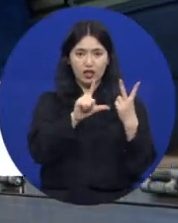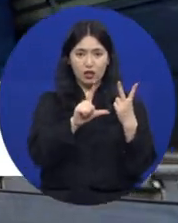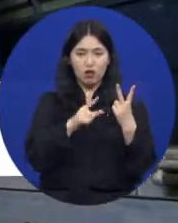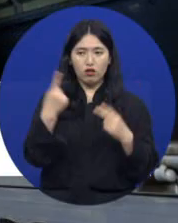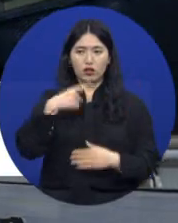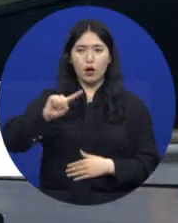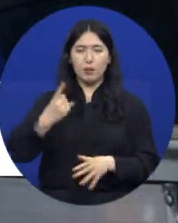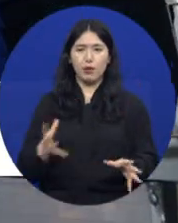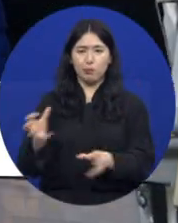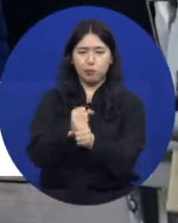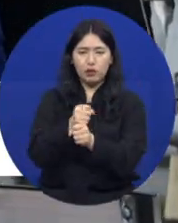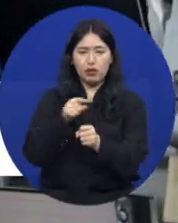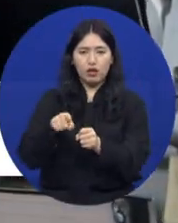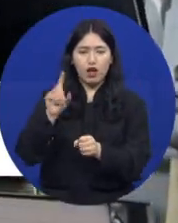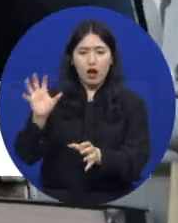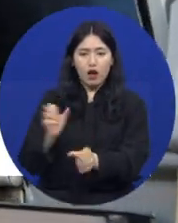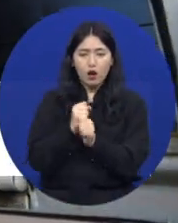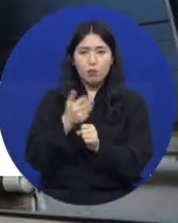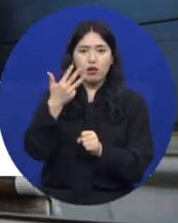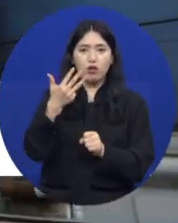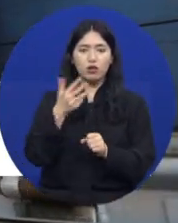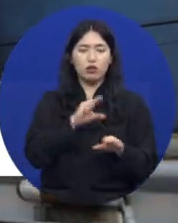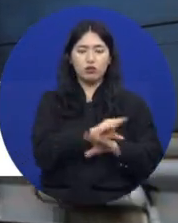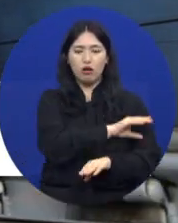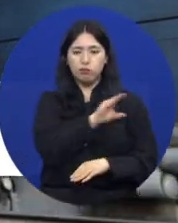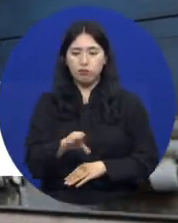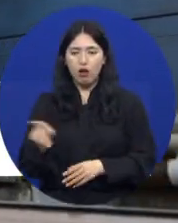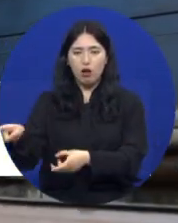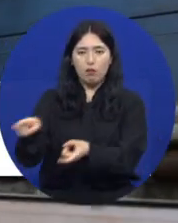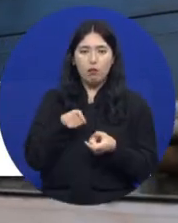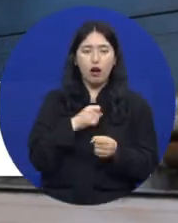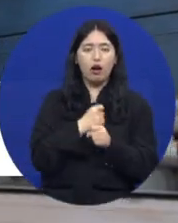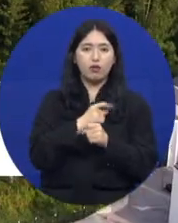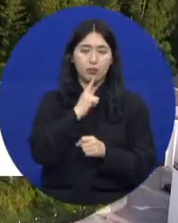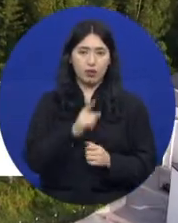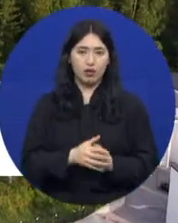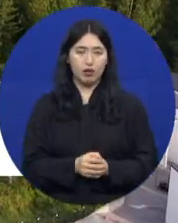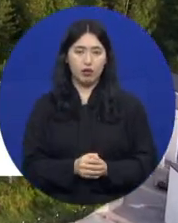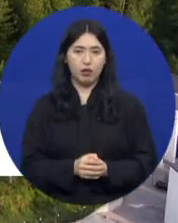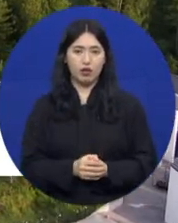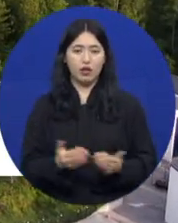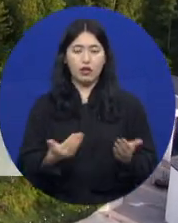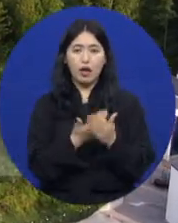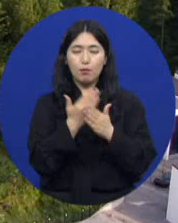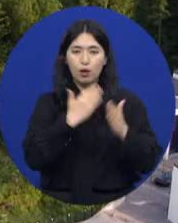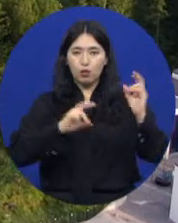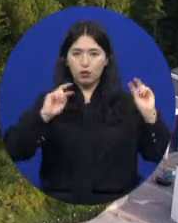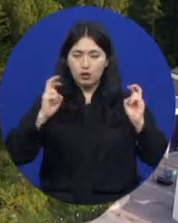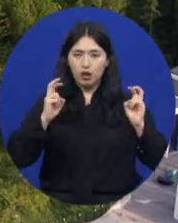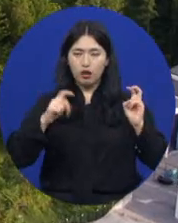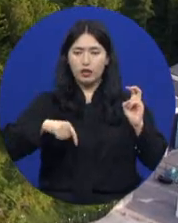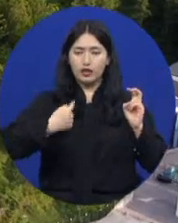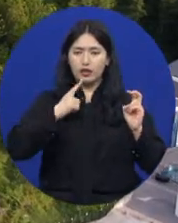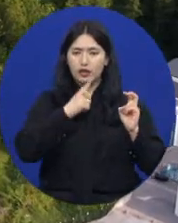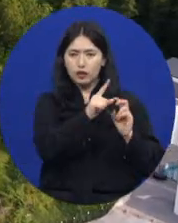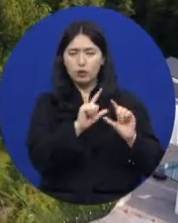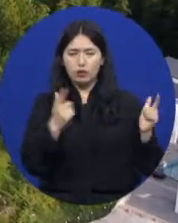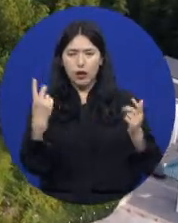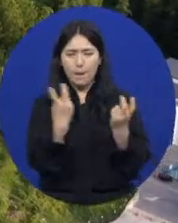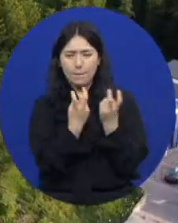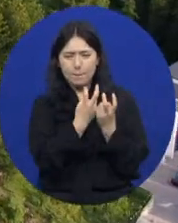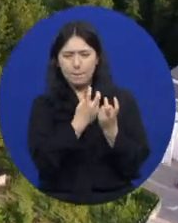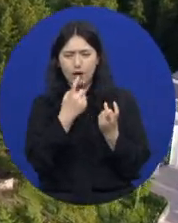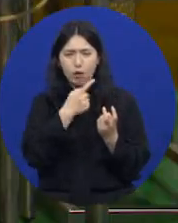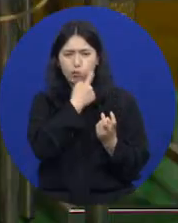단위로 한 번에 8개씩 차량을 동원해 빼돌린다는 내용이었습니다. 개발공사가 자진신고 등의 방법을 통해 확인에